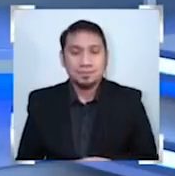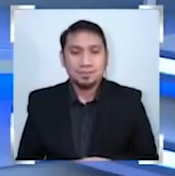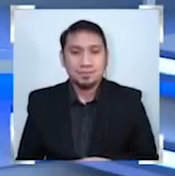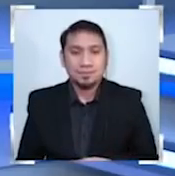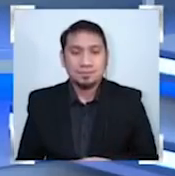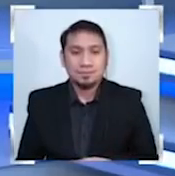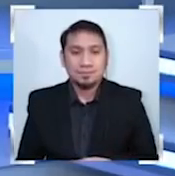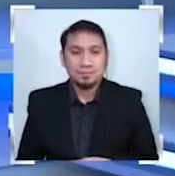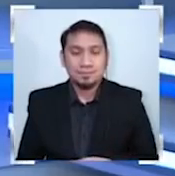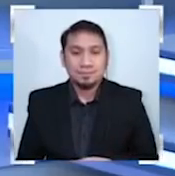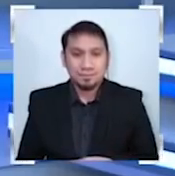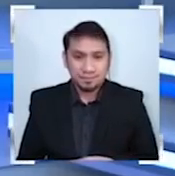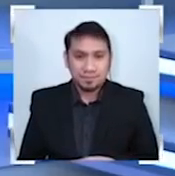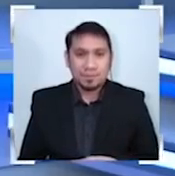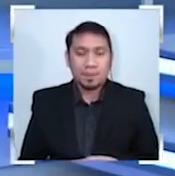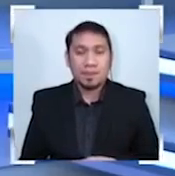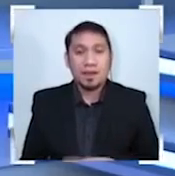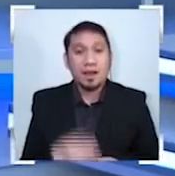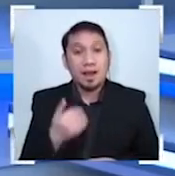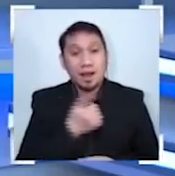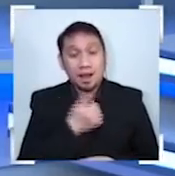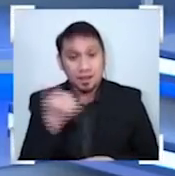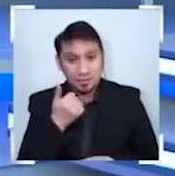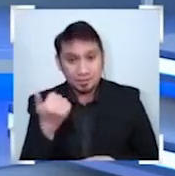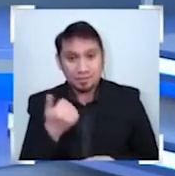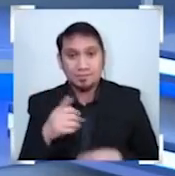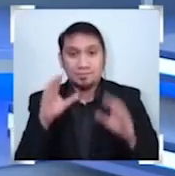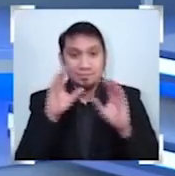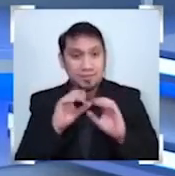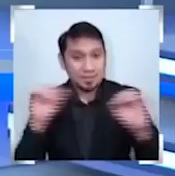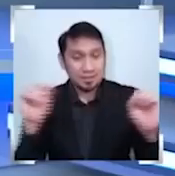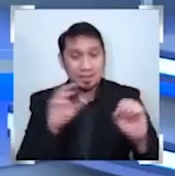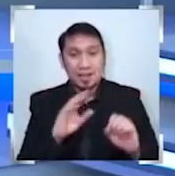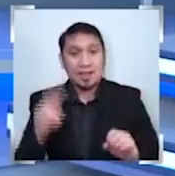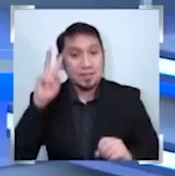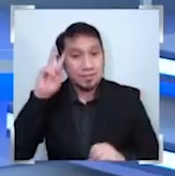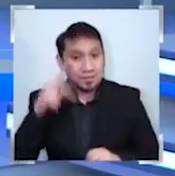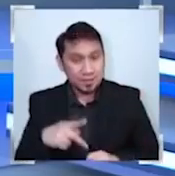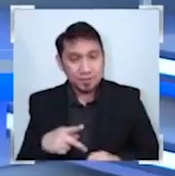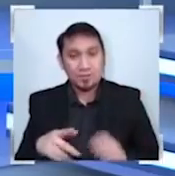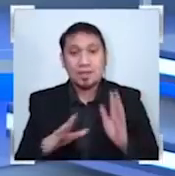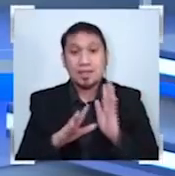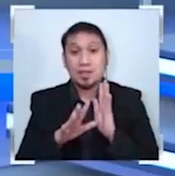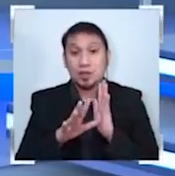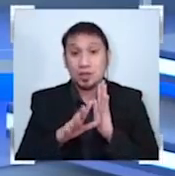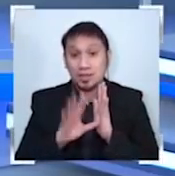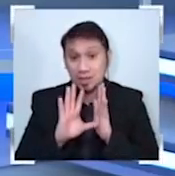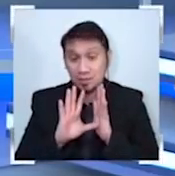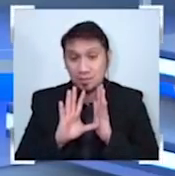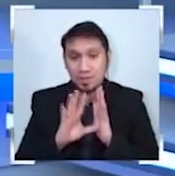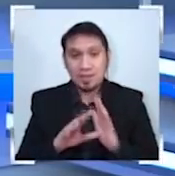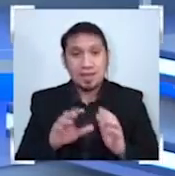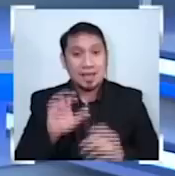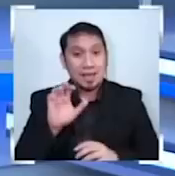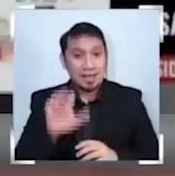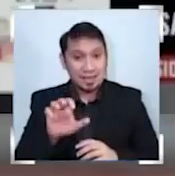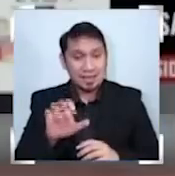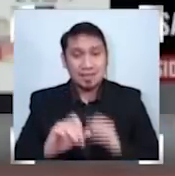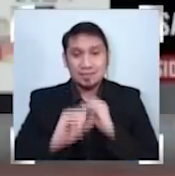Nagsalita naman ang iba pang presidential at vice presidential candidate sa COMELEC e-rally. Ating saksihan.